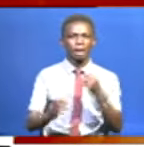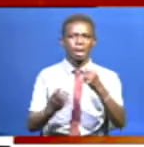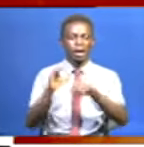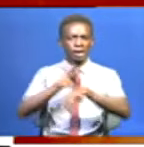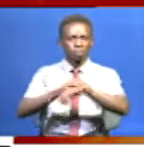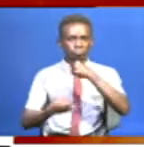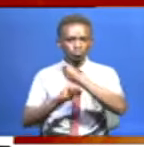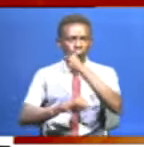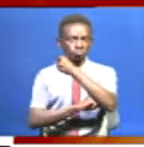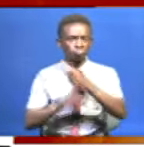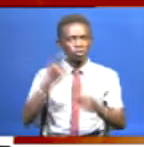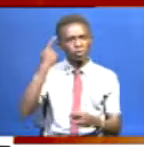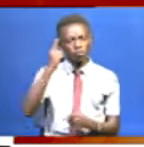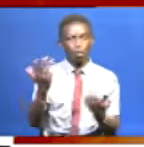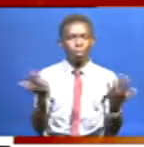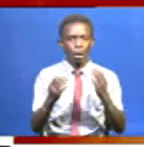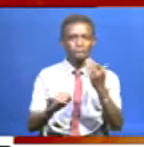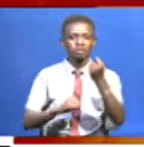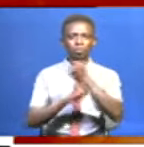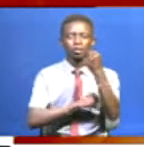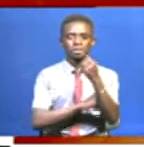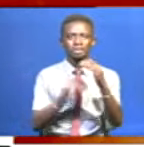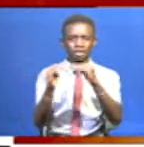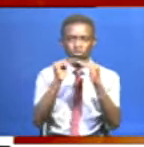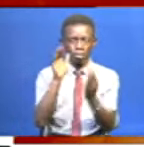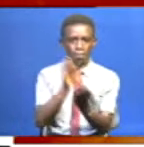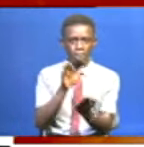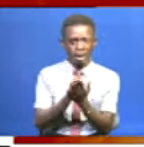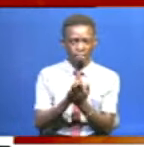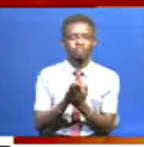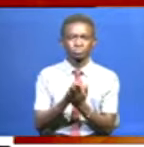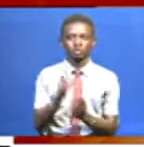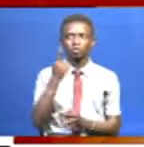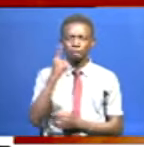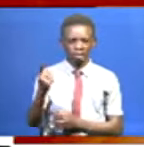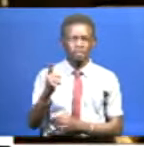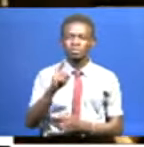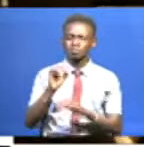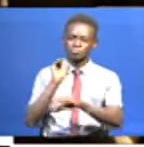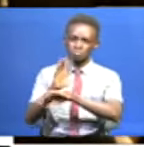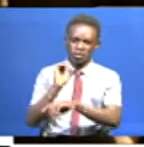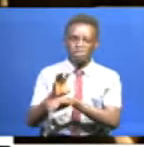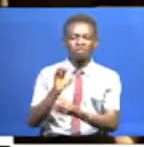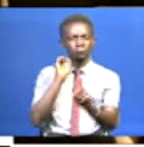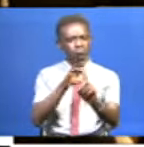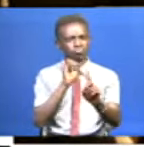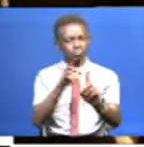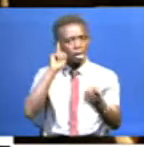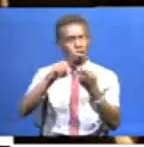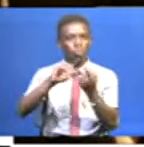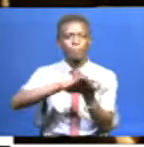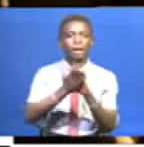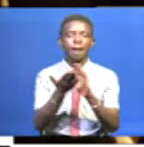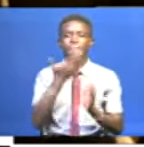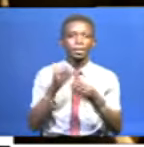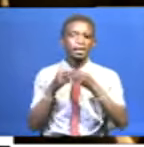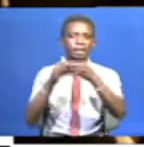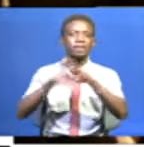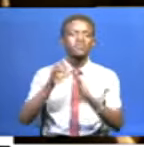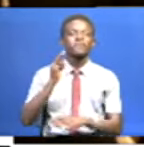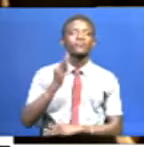ushauri kuhusu jinsi ya kuwa viongozi bora na wakutegemewa katika siku za usoni. Akiongea katika shule ya kitaifa ya Shimo la Tewa